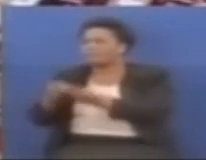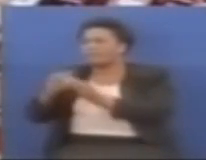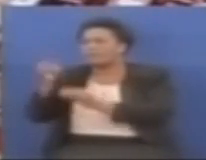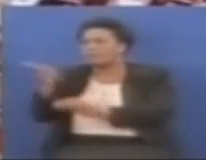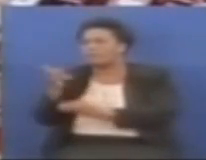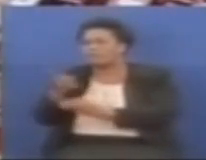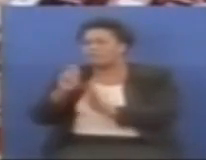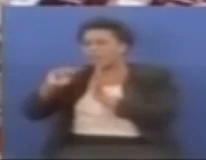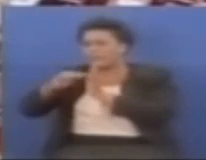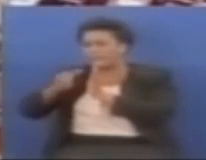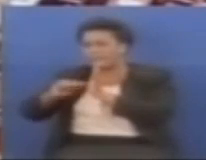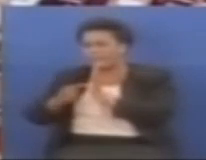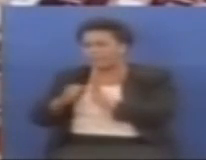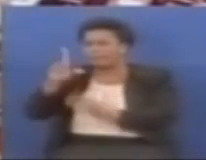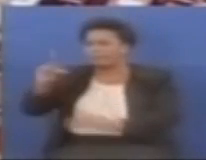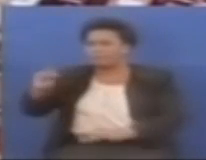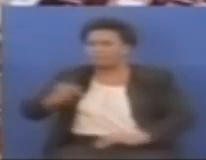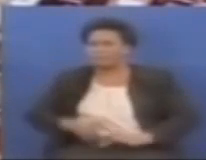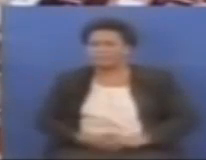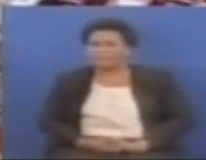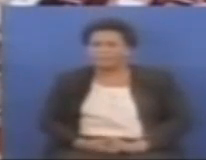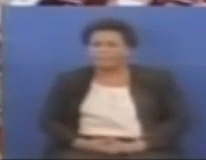Sana nyongeza, mheshimiwa, endelea.